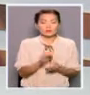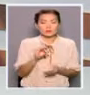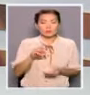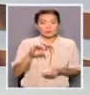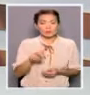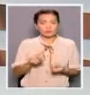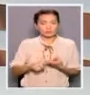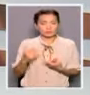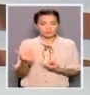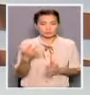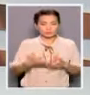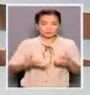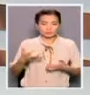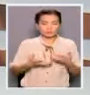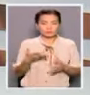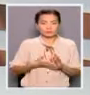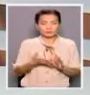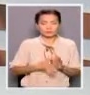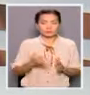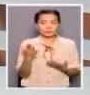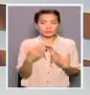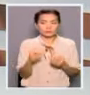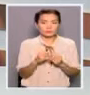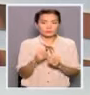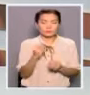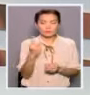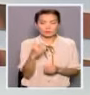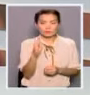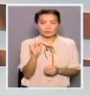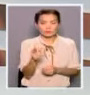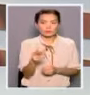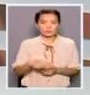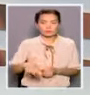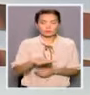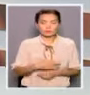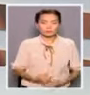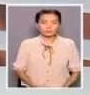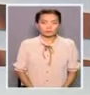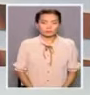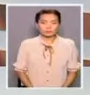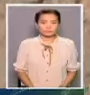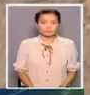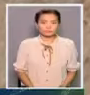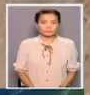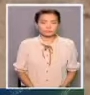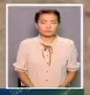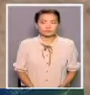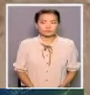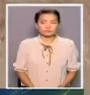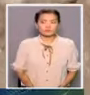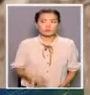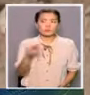сарматского племени, археологические находки, относящиеся к X-XI веку до нашей эры.